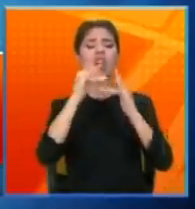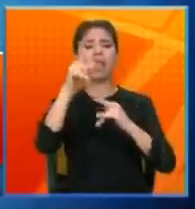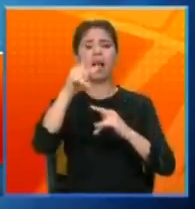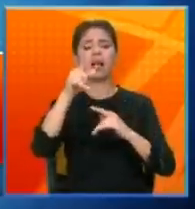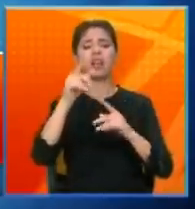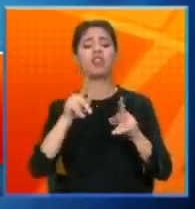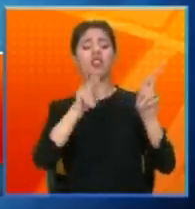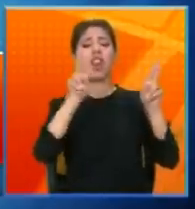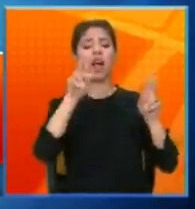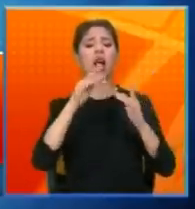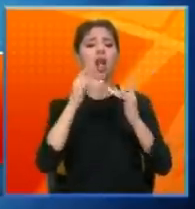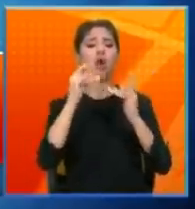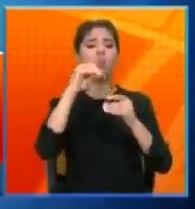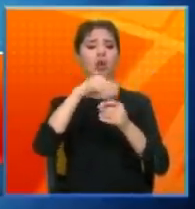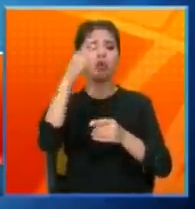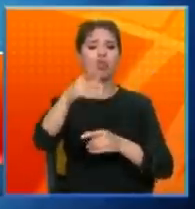kameraya böyle yansıdı.